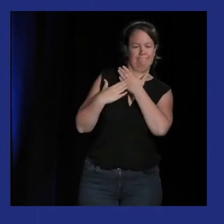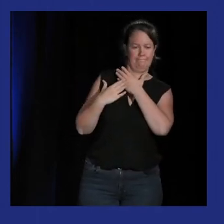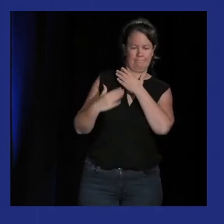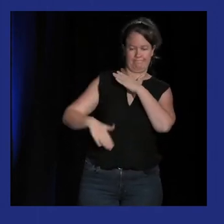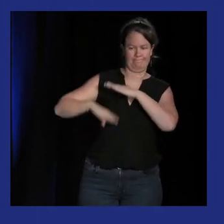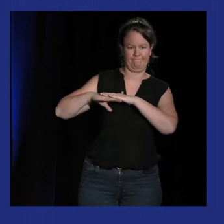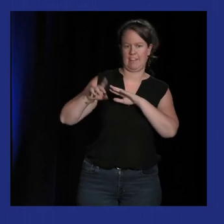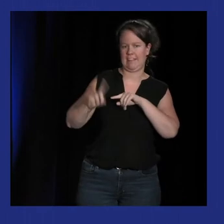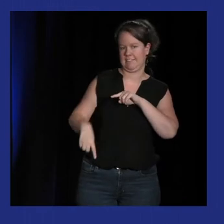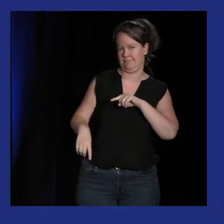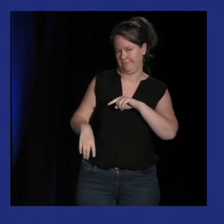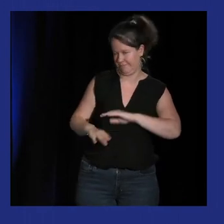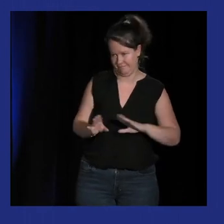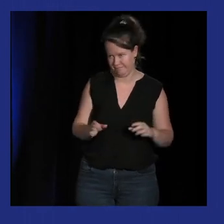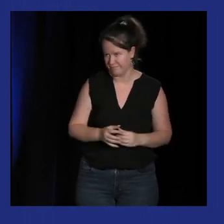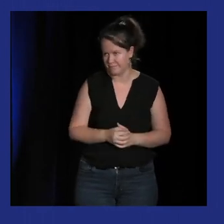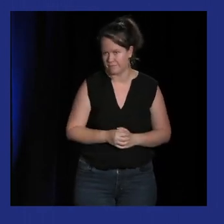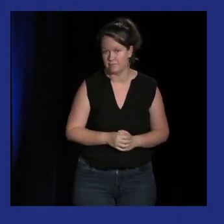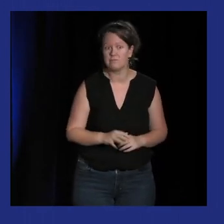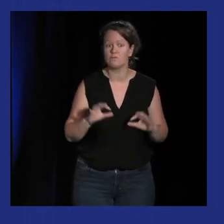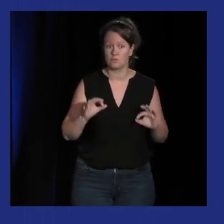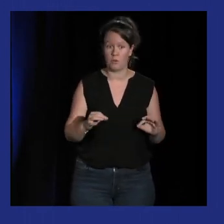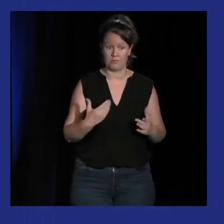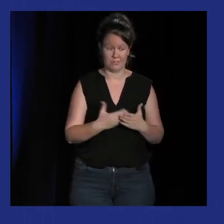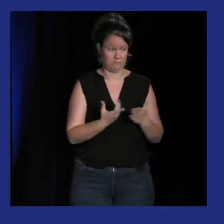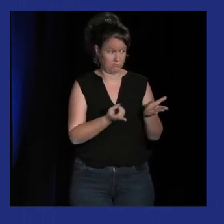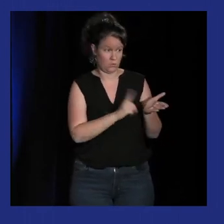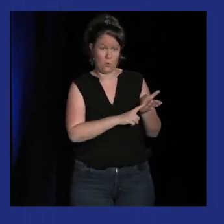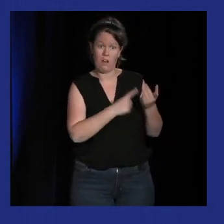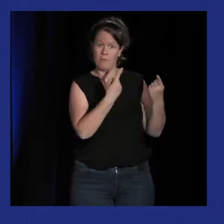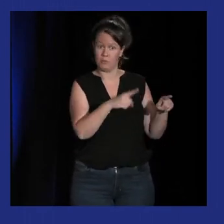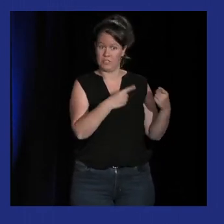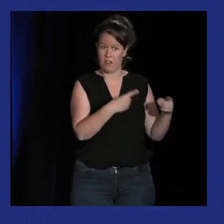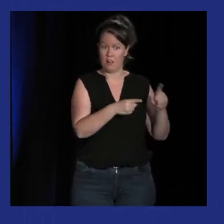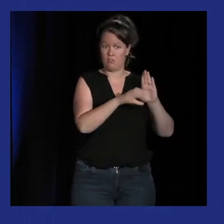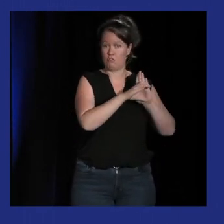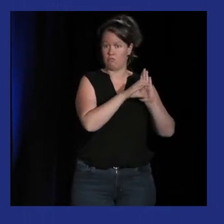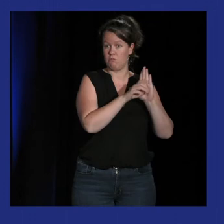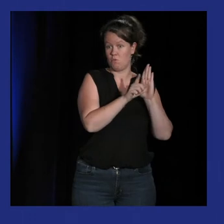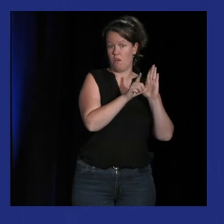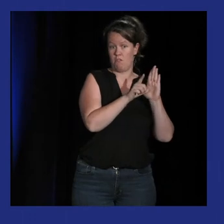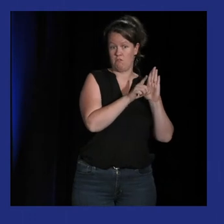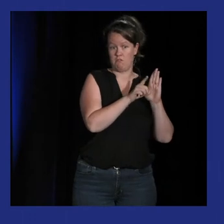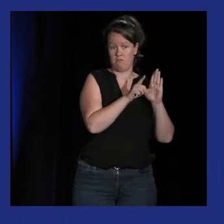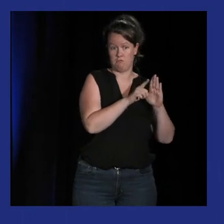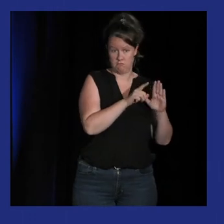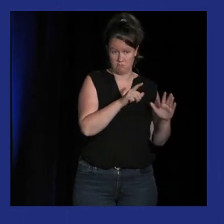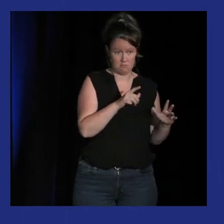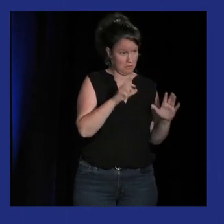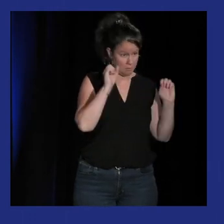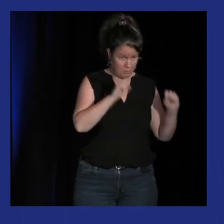tout le droit de le faire et d'ailleurs c'est dans le droit musical n'importe qui peut jouer n'importe quoi en concert à partir du moment où il ne change pas